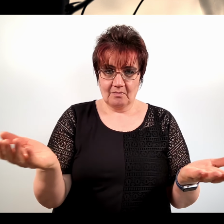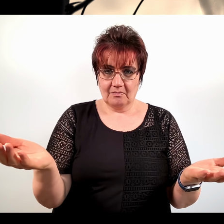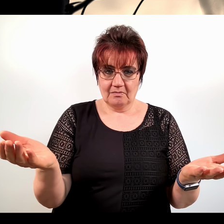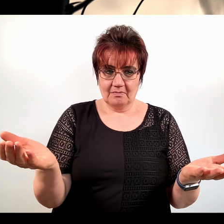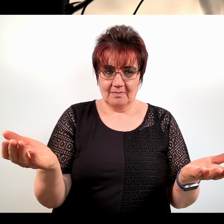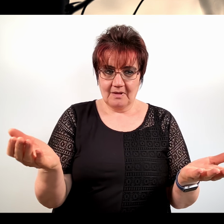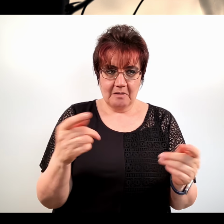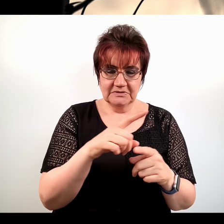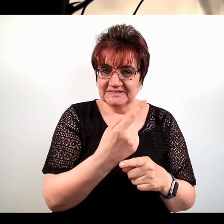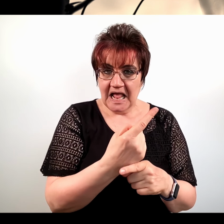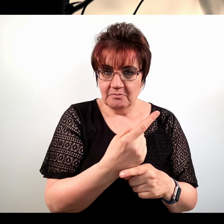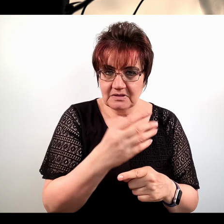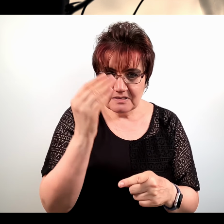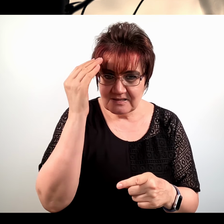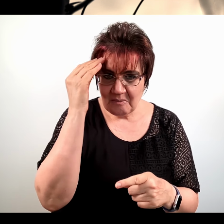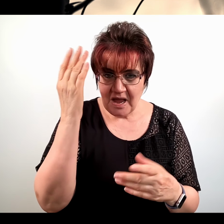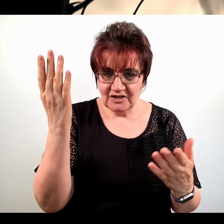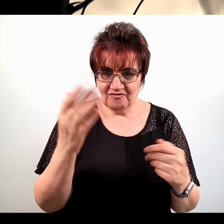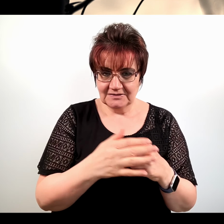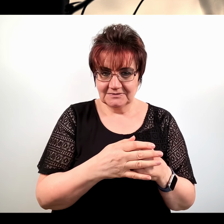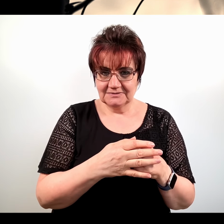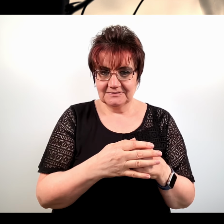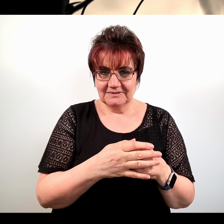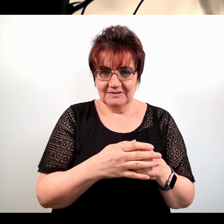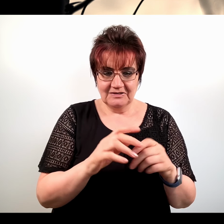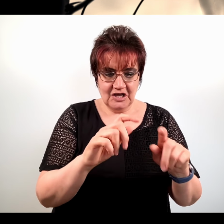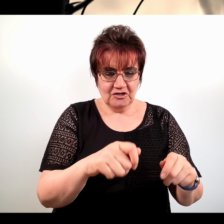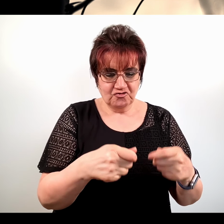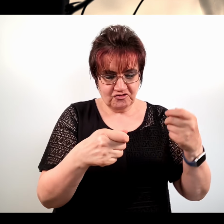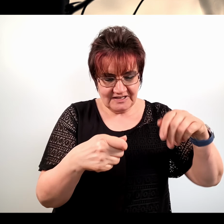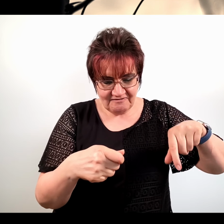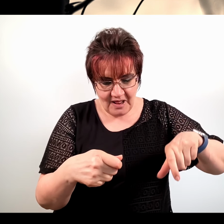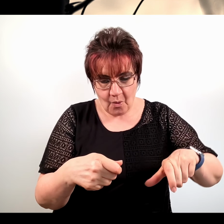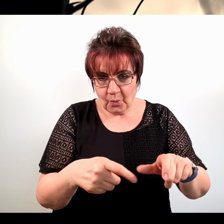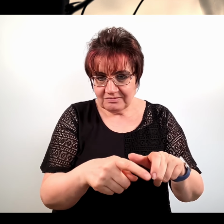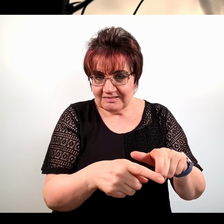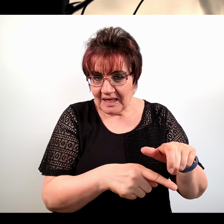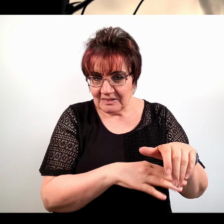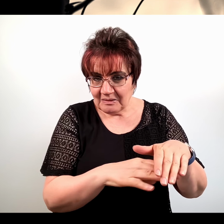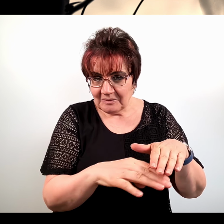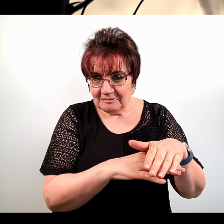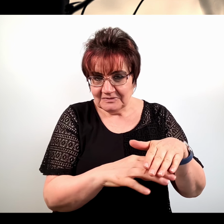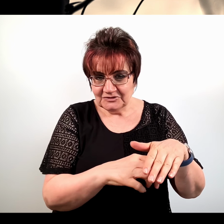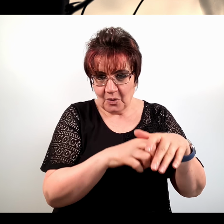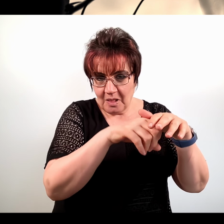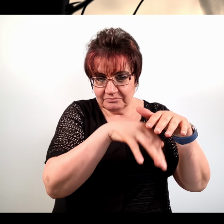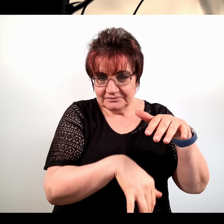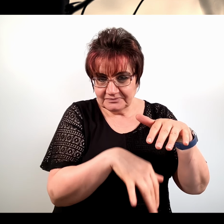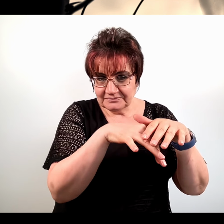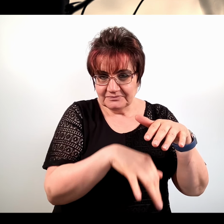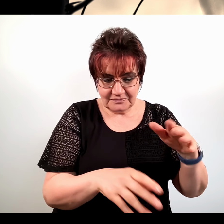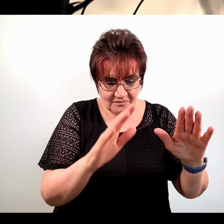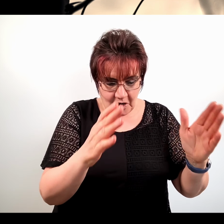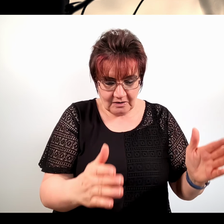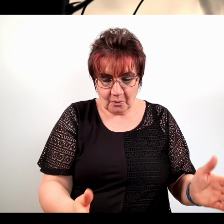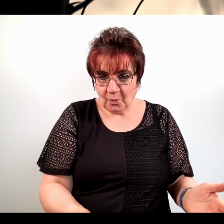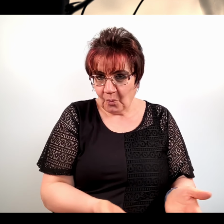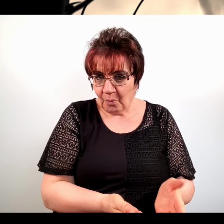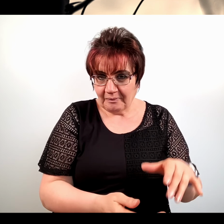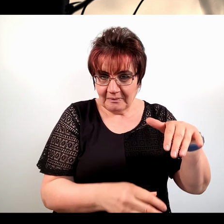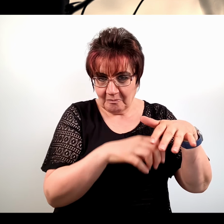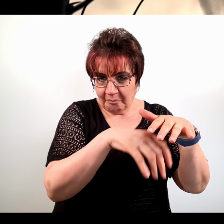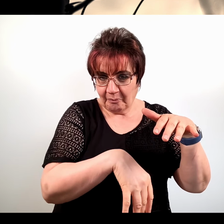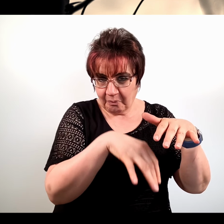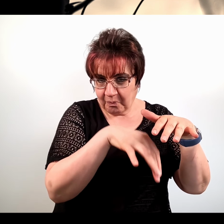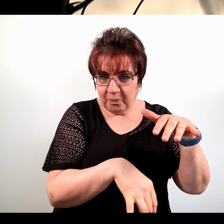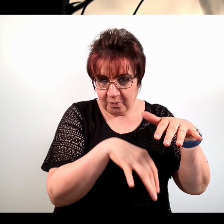Doch was der Teufel nicht merkte, war, dass das ganze Gold durch die Sohle in die Grube fiel.